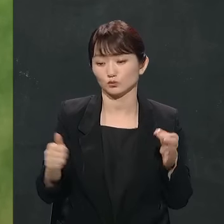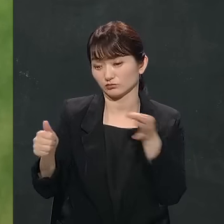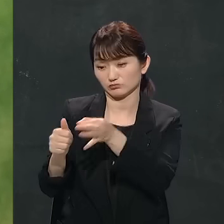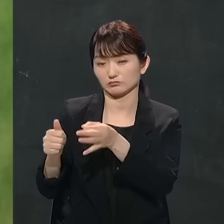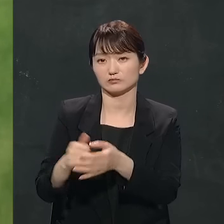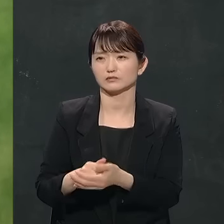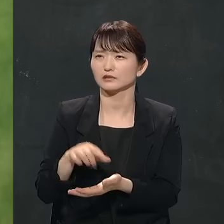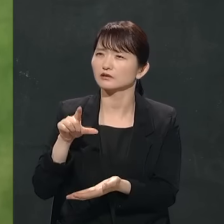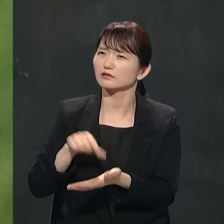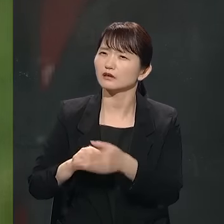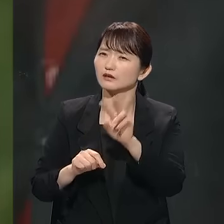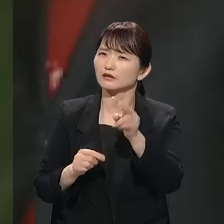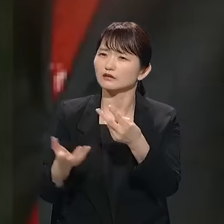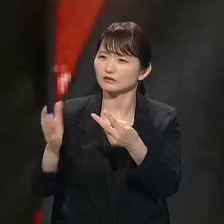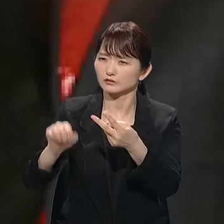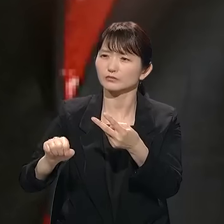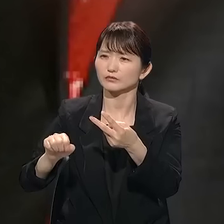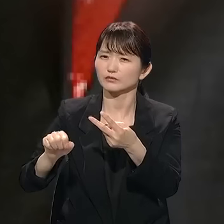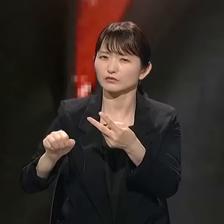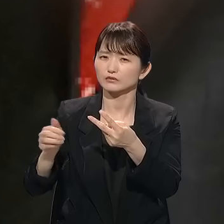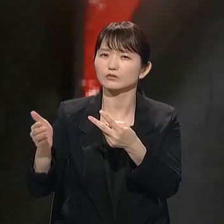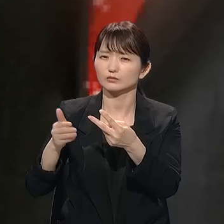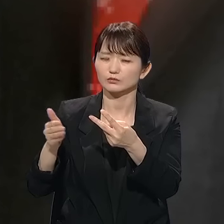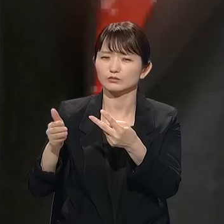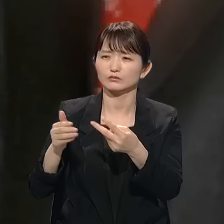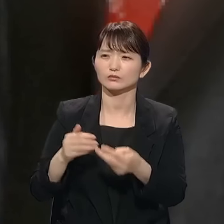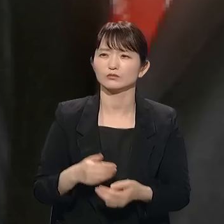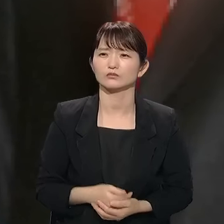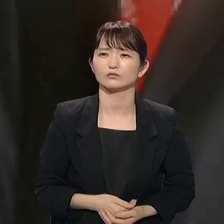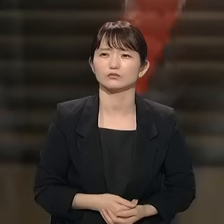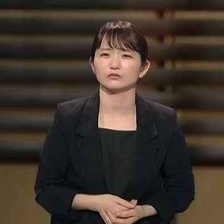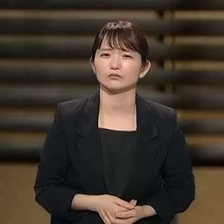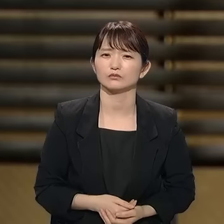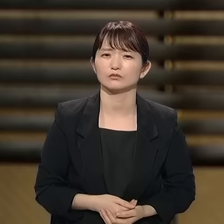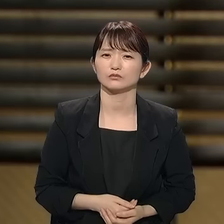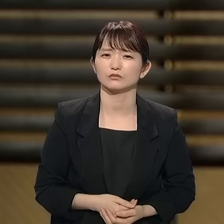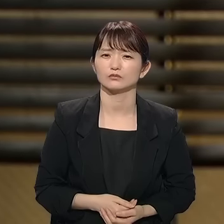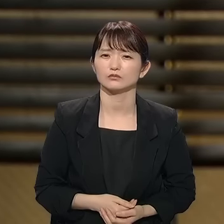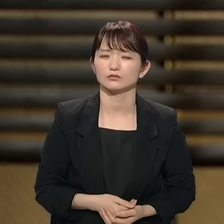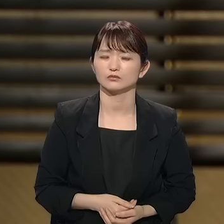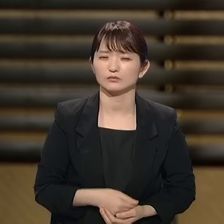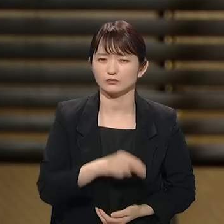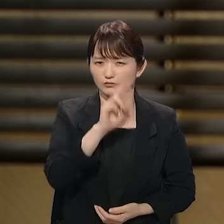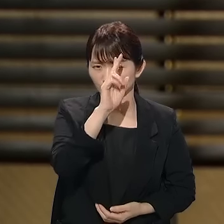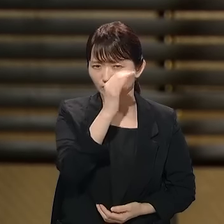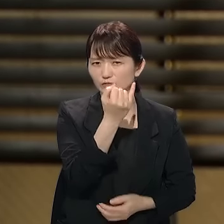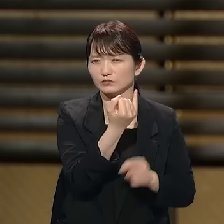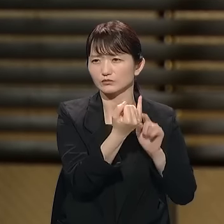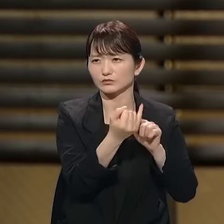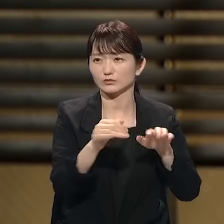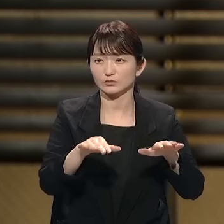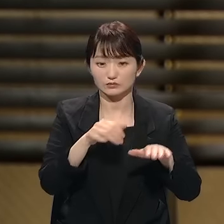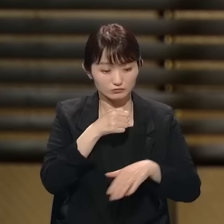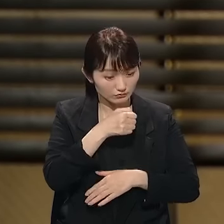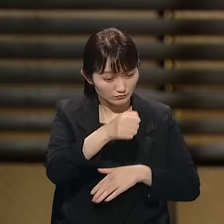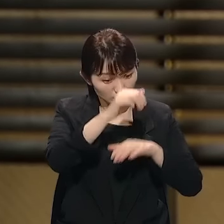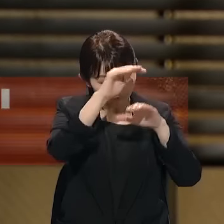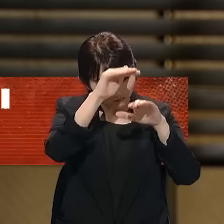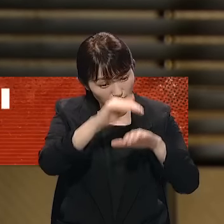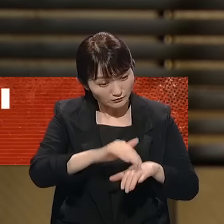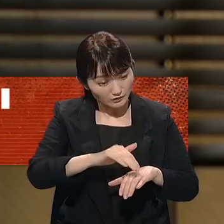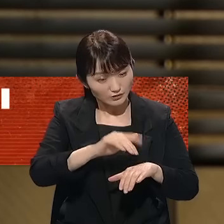한 200억 원 정도 된다는 얘기까지 나왔던 걸로 제가 기억을 하는데, 근데 박세리 씨가 오늘 이제 인터뷰하는 과정에서